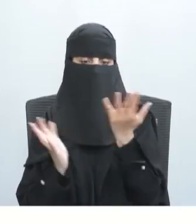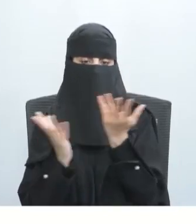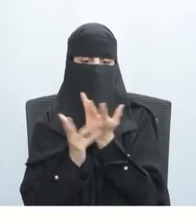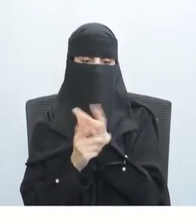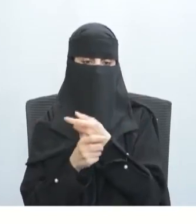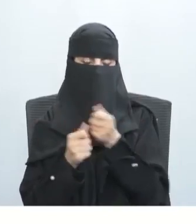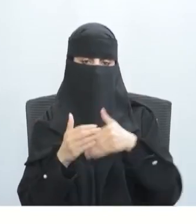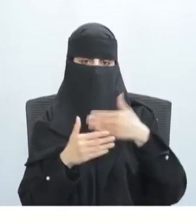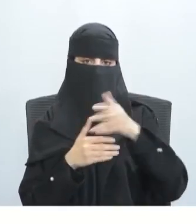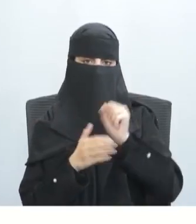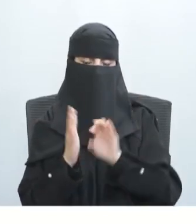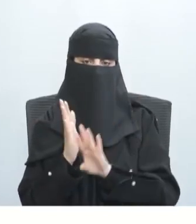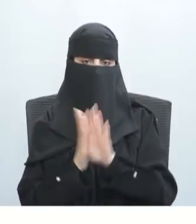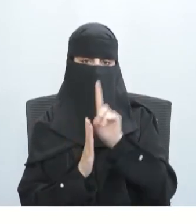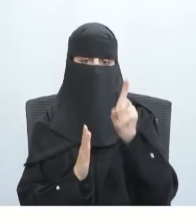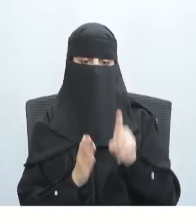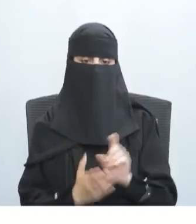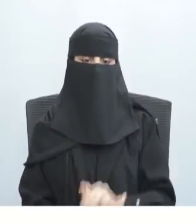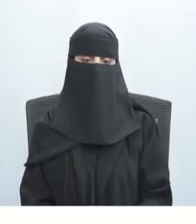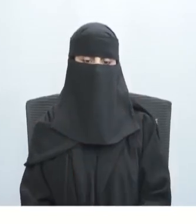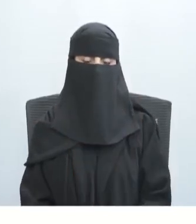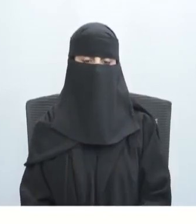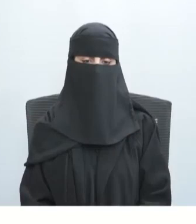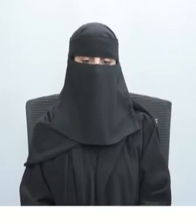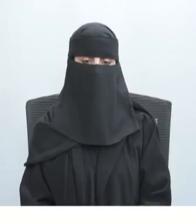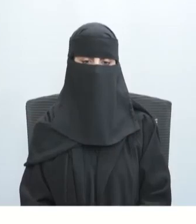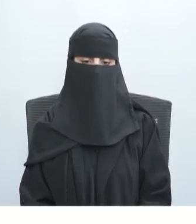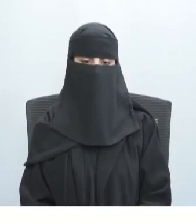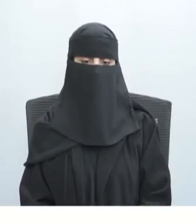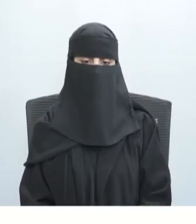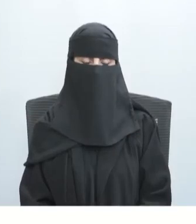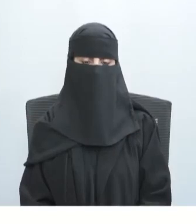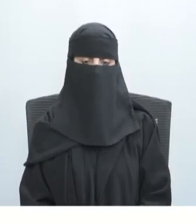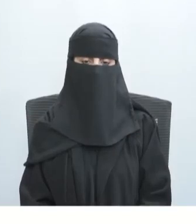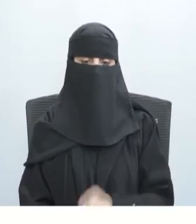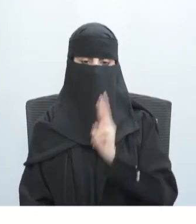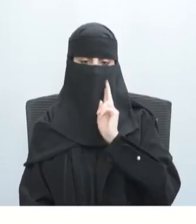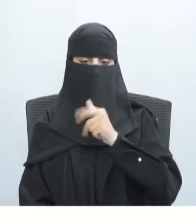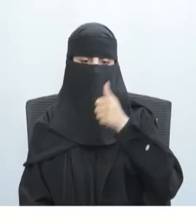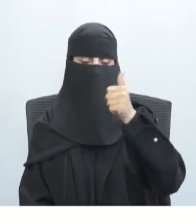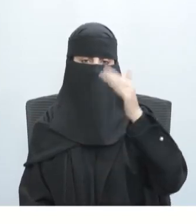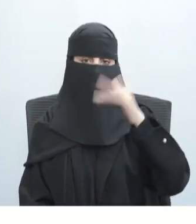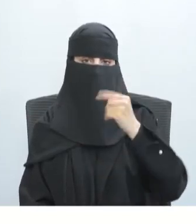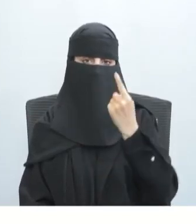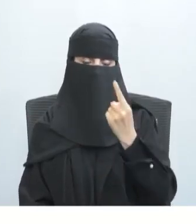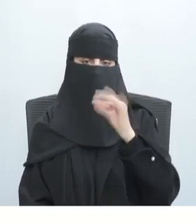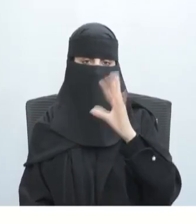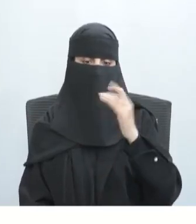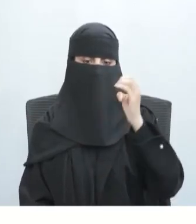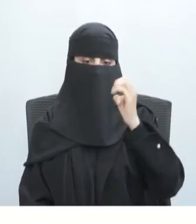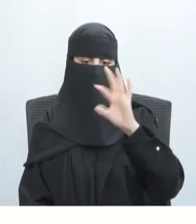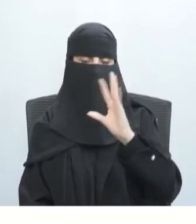القيمه المستقبليه للاستثمار مبلغ المدخرات المبلغ